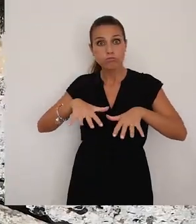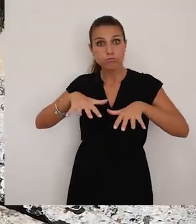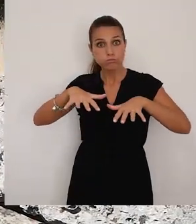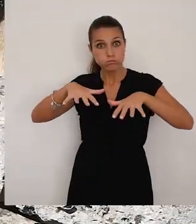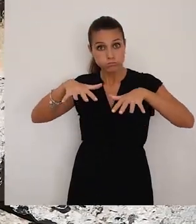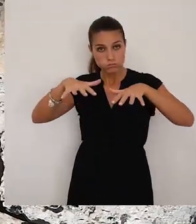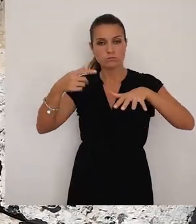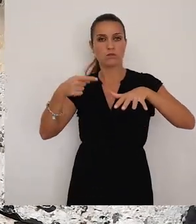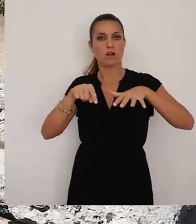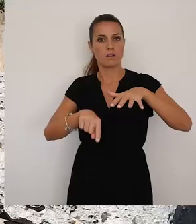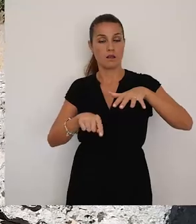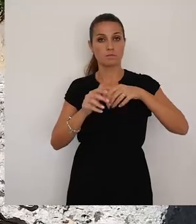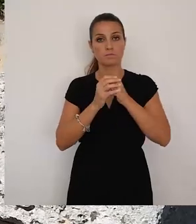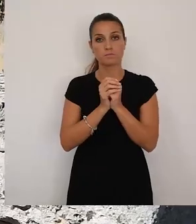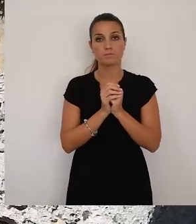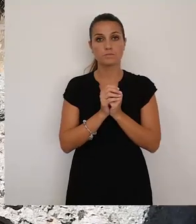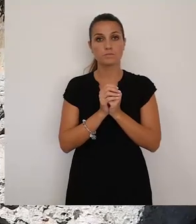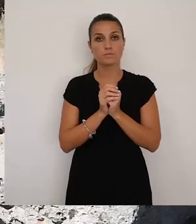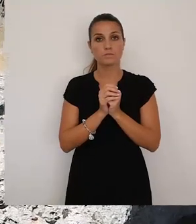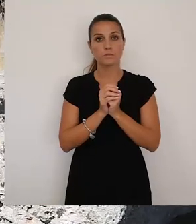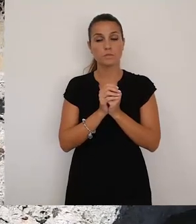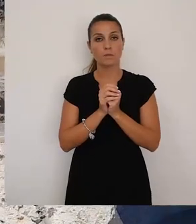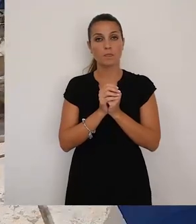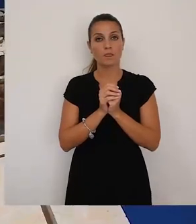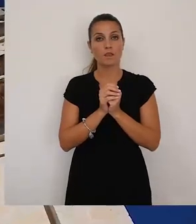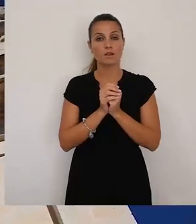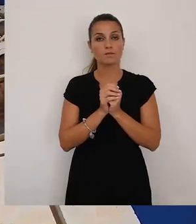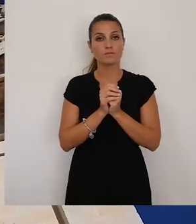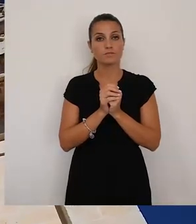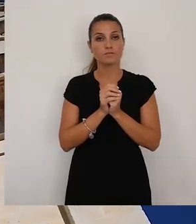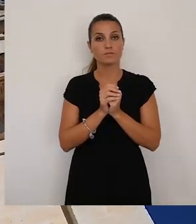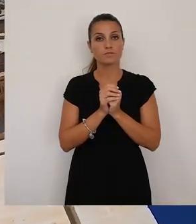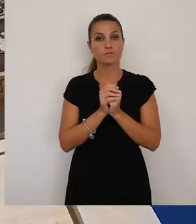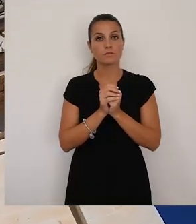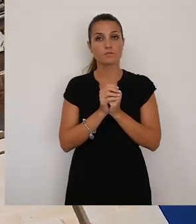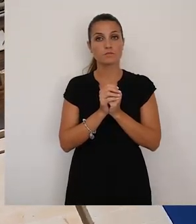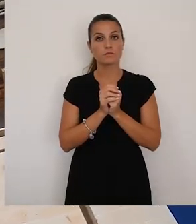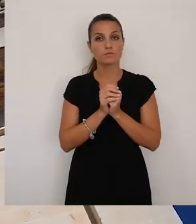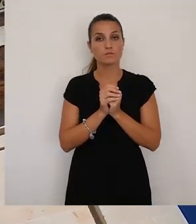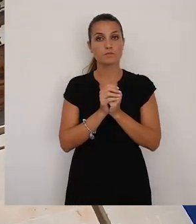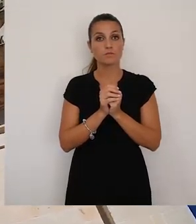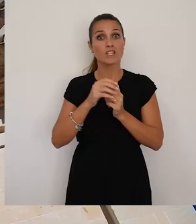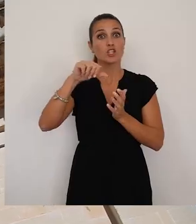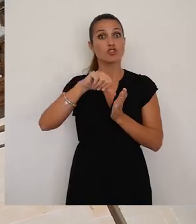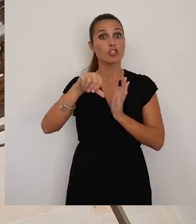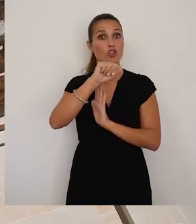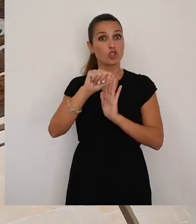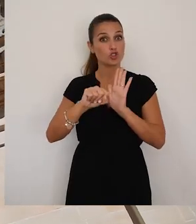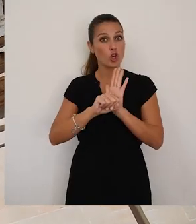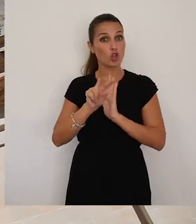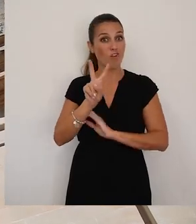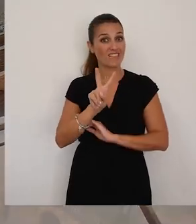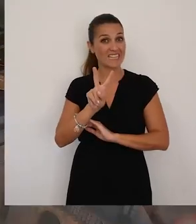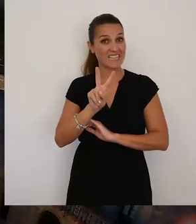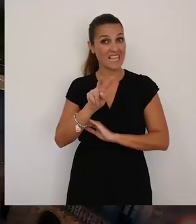circondario. Il volto del centro storico